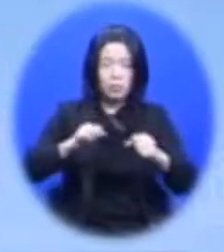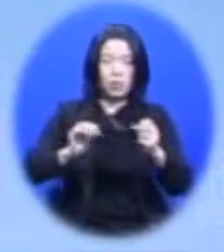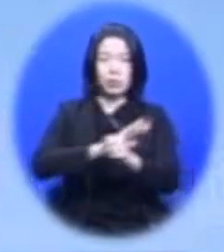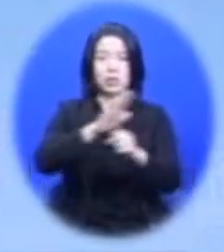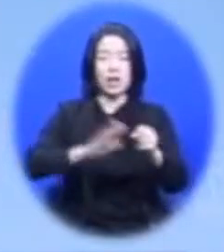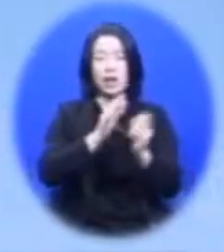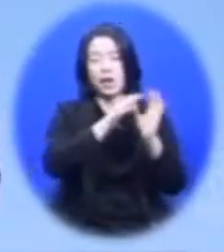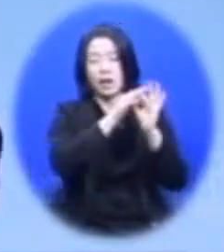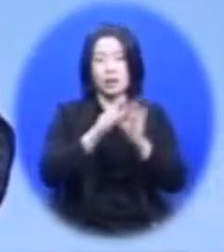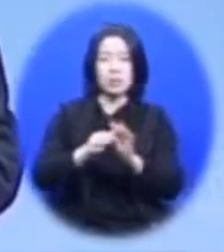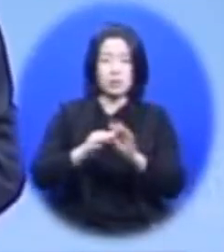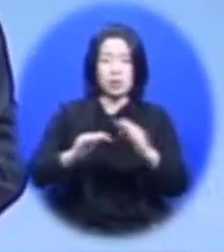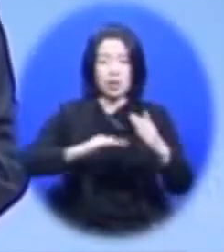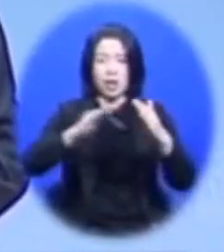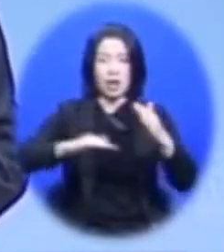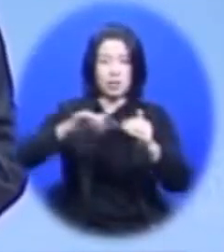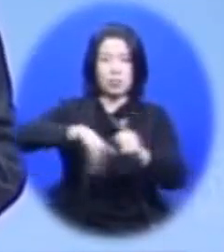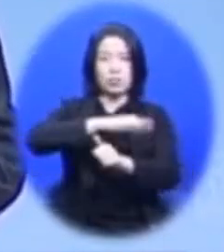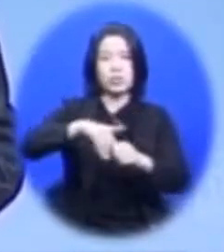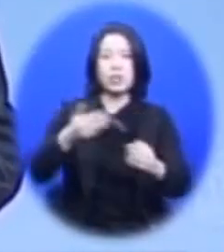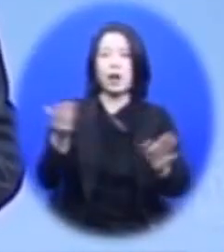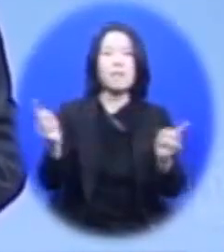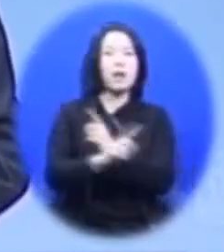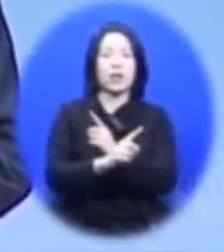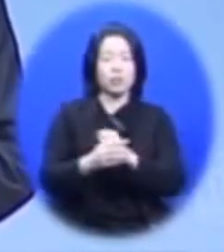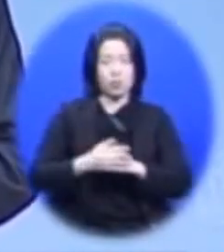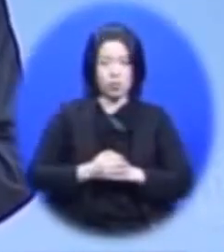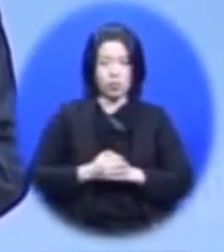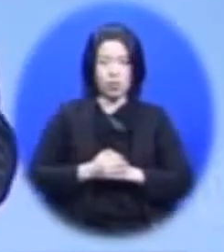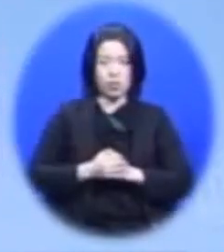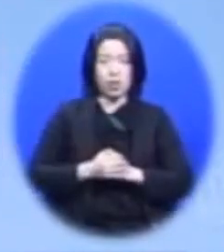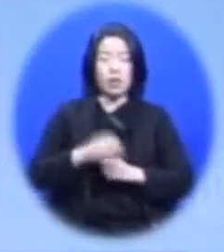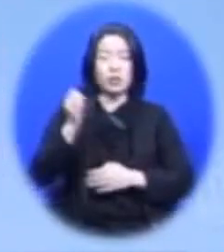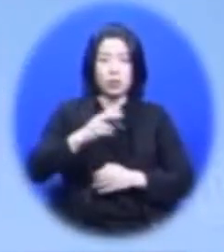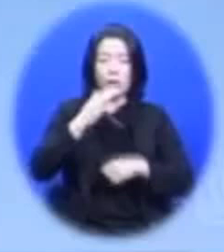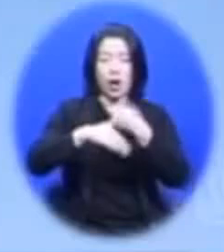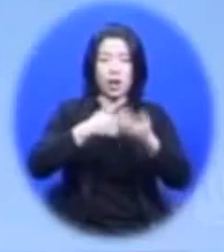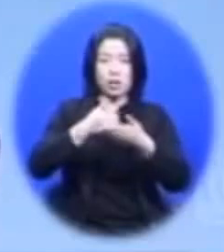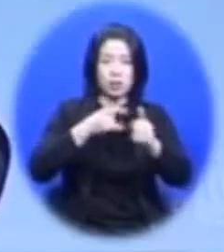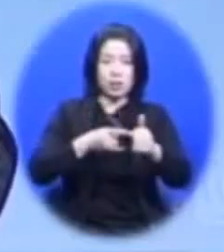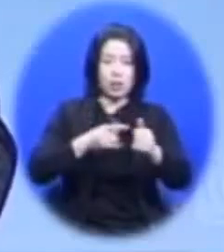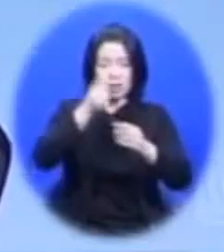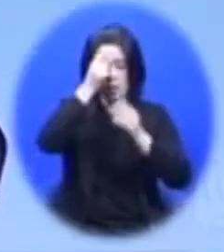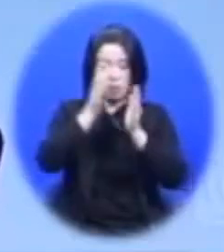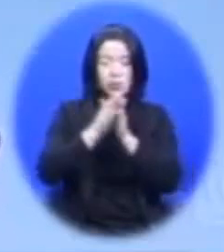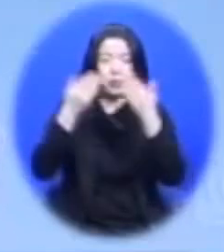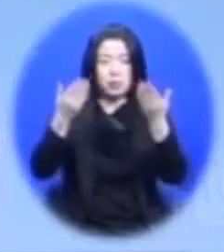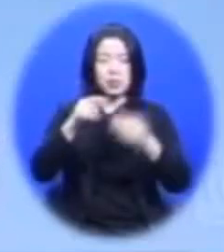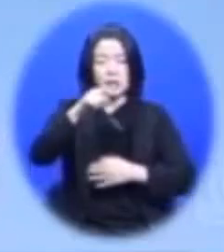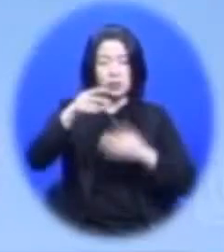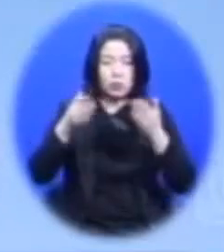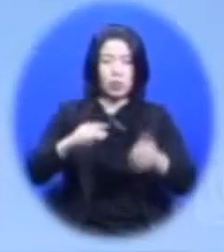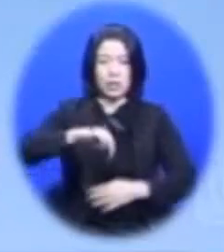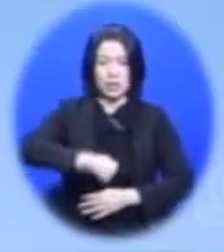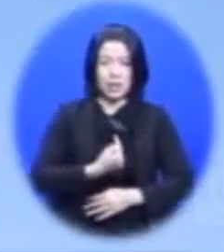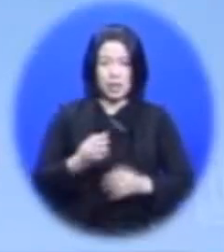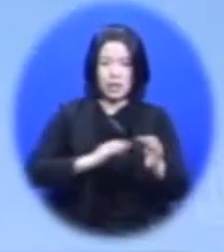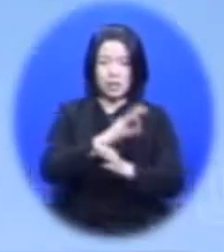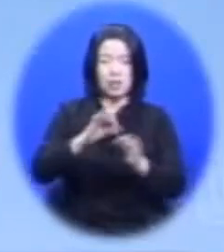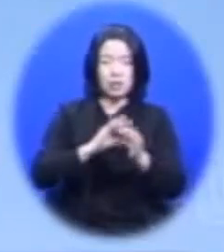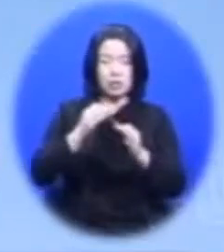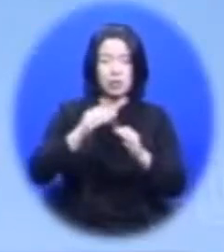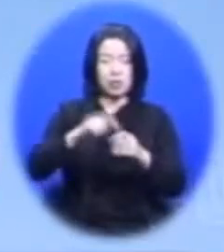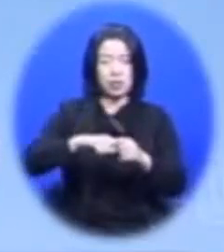사랑하면서 가정 분위기가 달라져 버렸습니다. 그리고 하나님께 기도하면서 그동안 자기에게 재정적인 어려움을